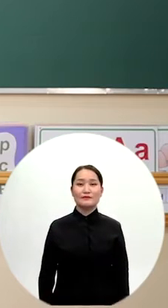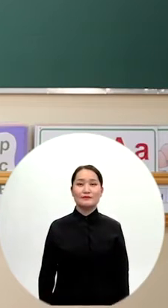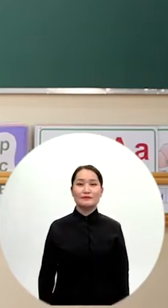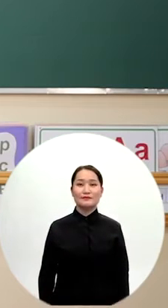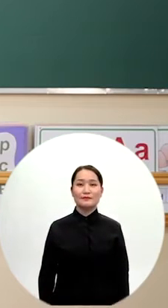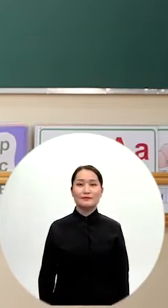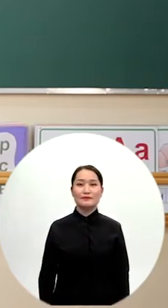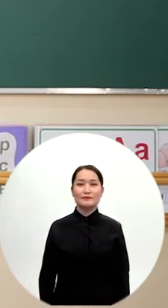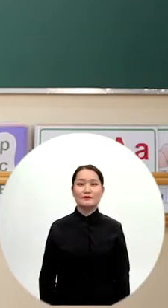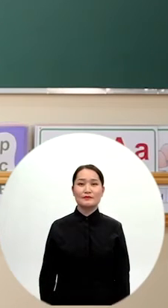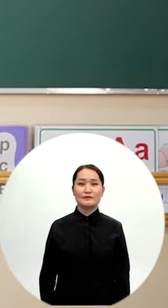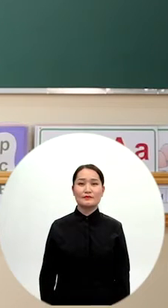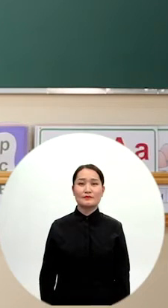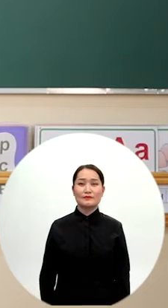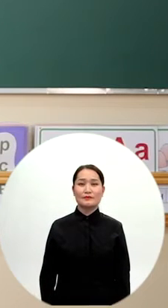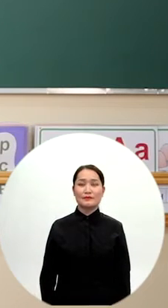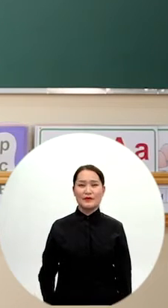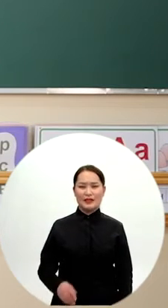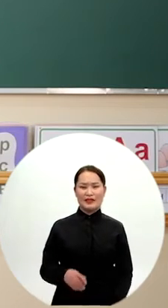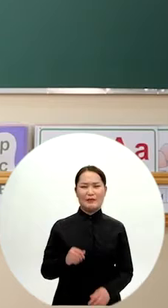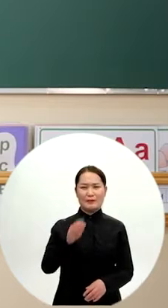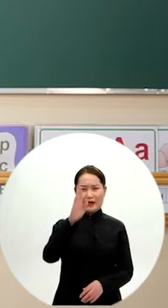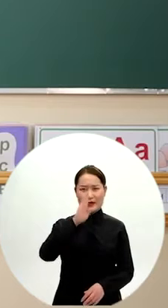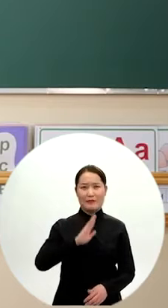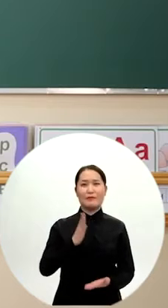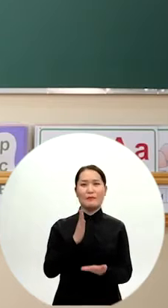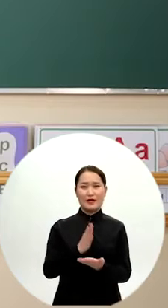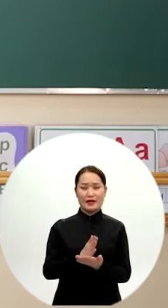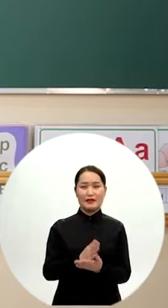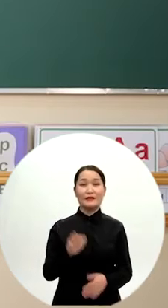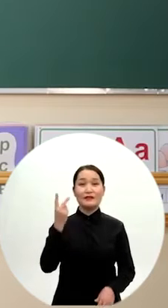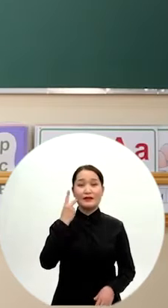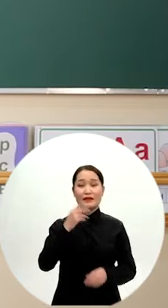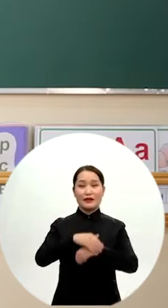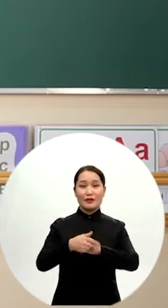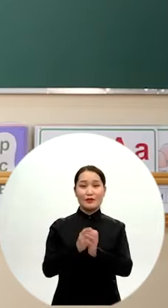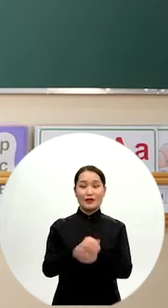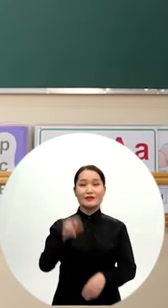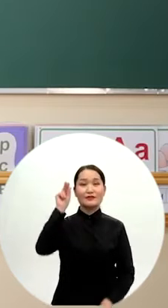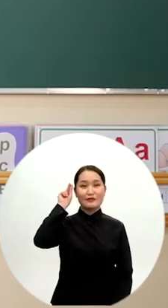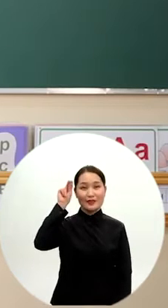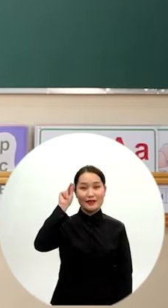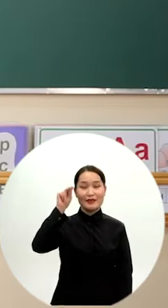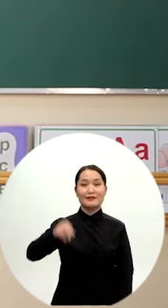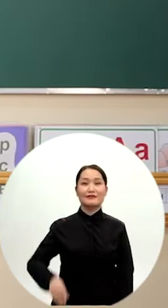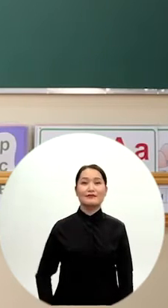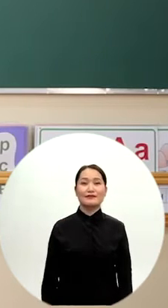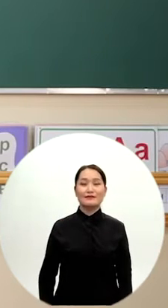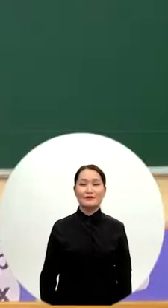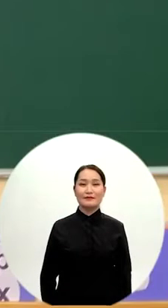нь. За ийм аюултай учраас хүүхдүүд та бүхэн тогтмол гараа угааж